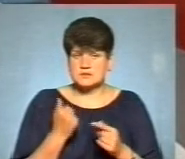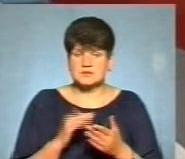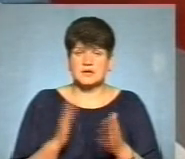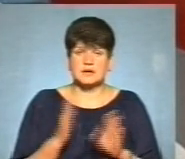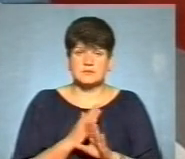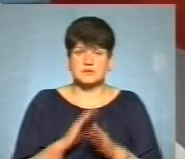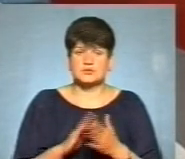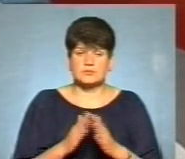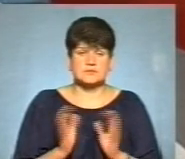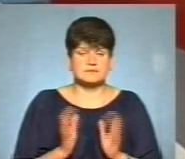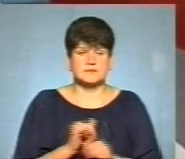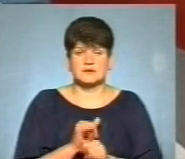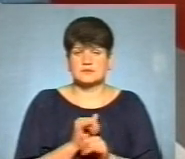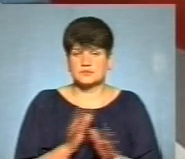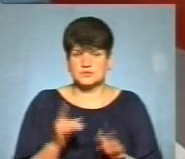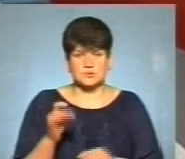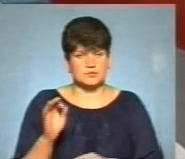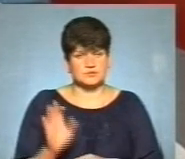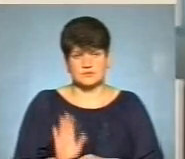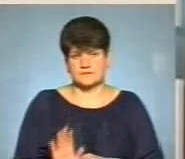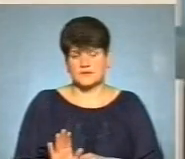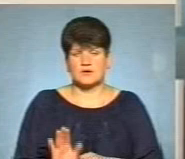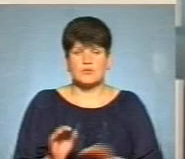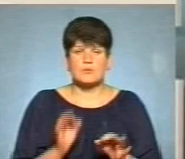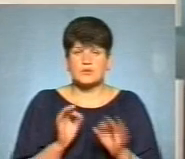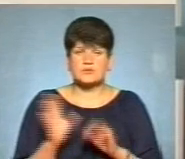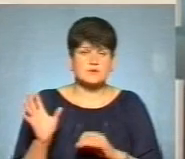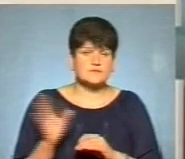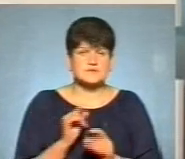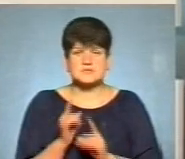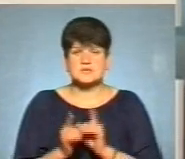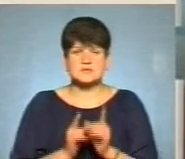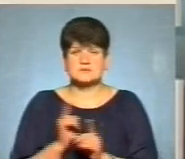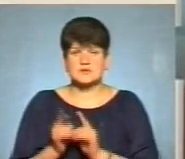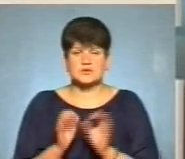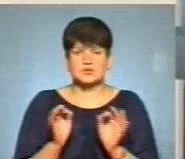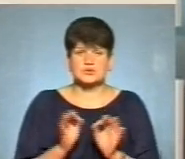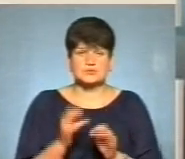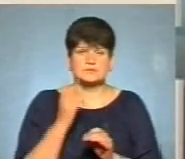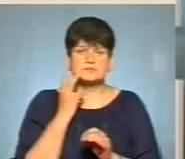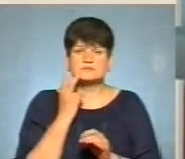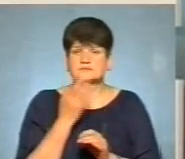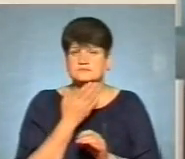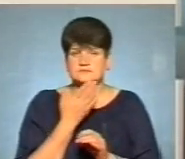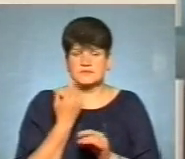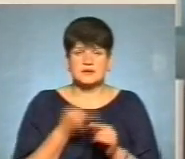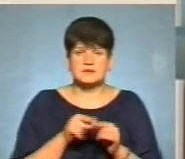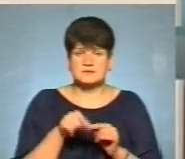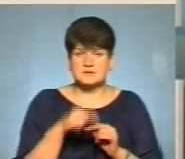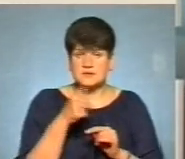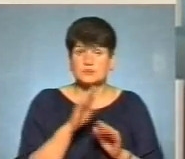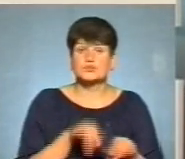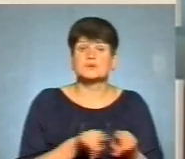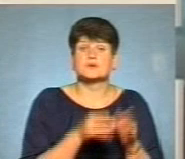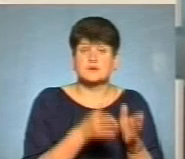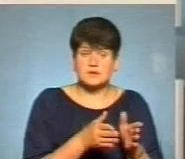не збережемо, це 100% по тій причині, що в природі все змінюється. В природі нічого стабільного немає. Тобто цей рік буде таким, другий